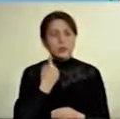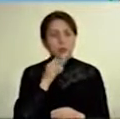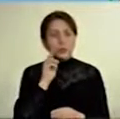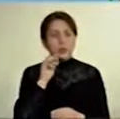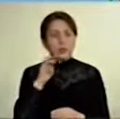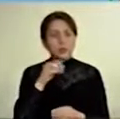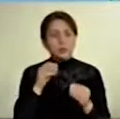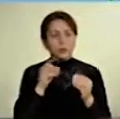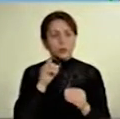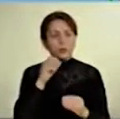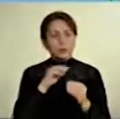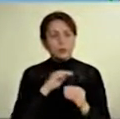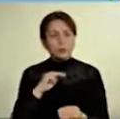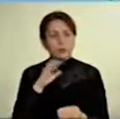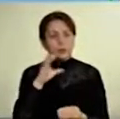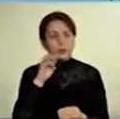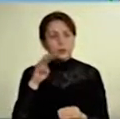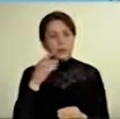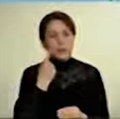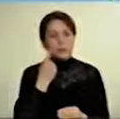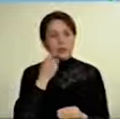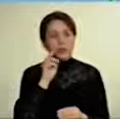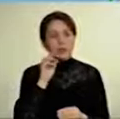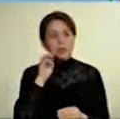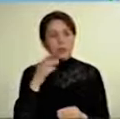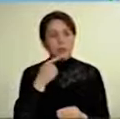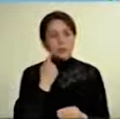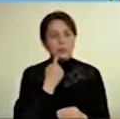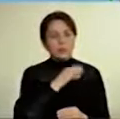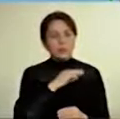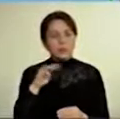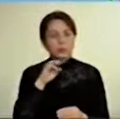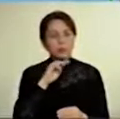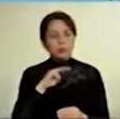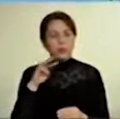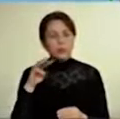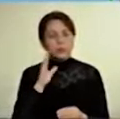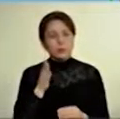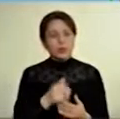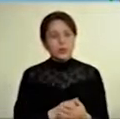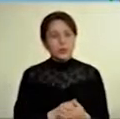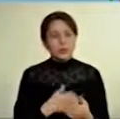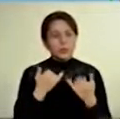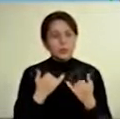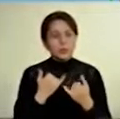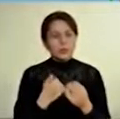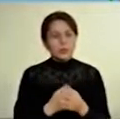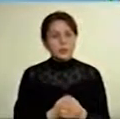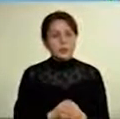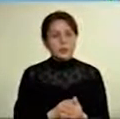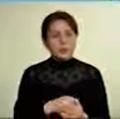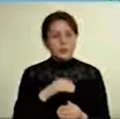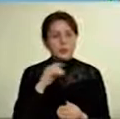santimetr, 1 kilometrimiz esa 1 million millimetrlarga teng ekan. Endi yuz o'lchaydigan